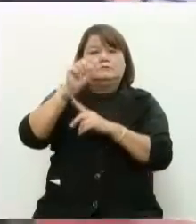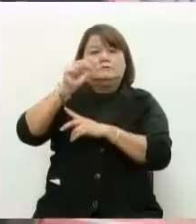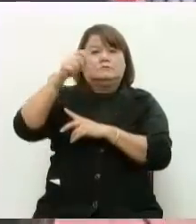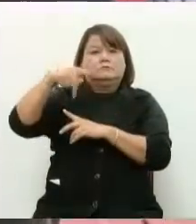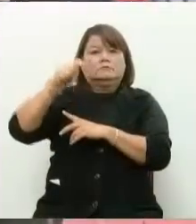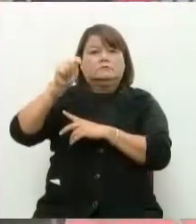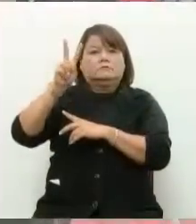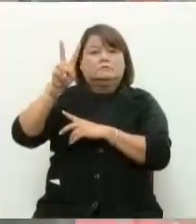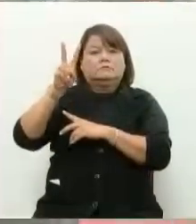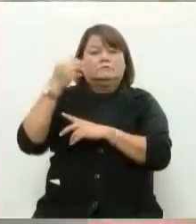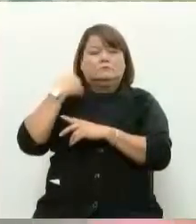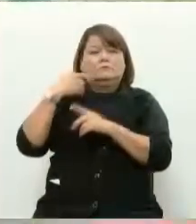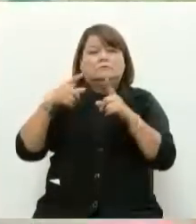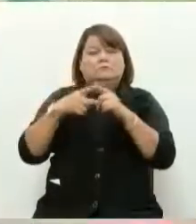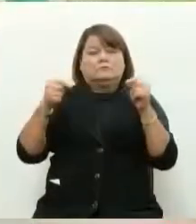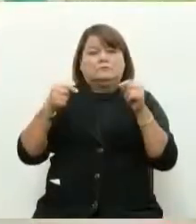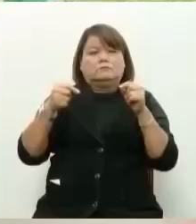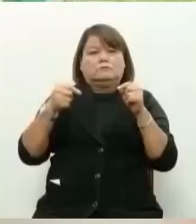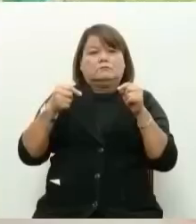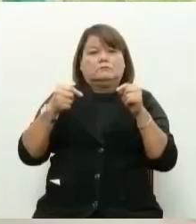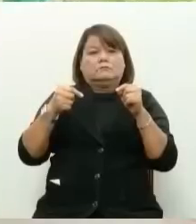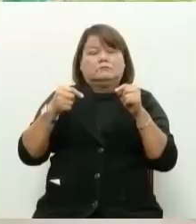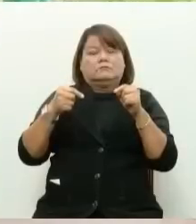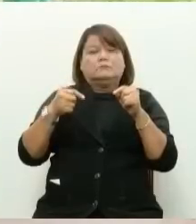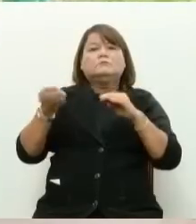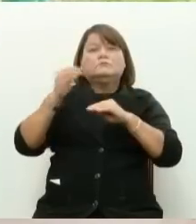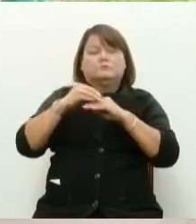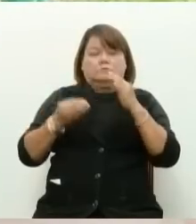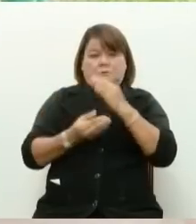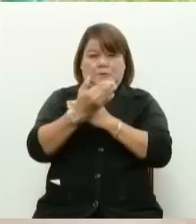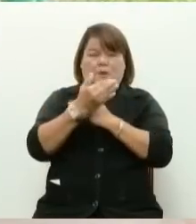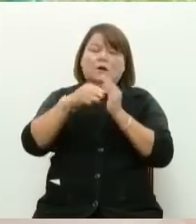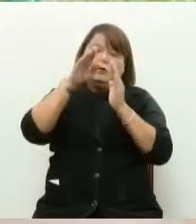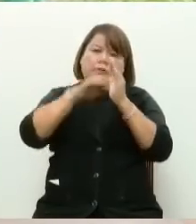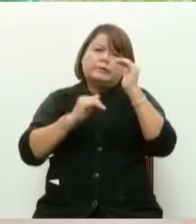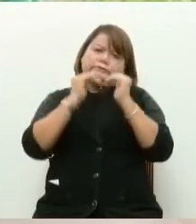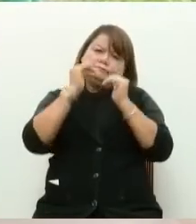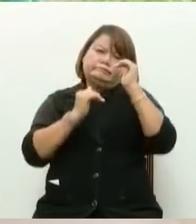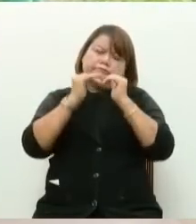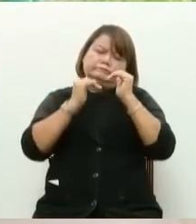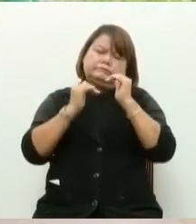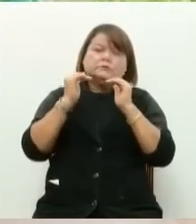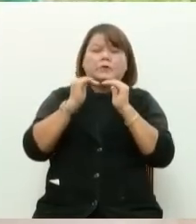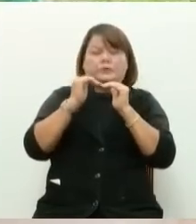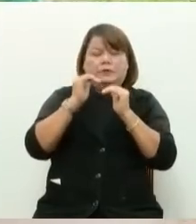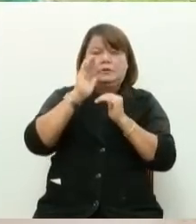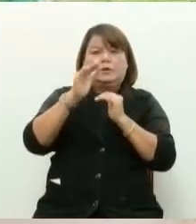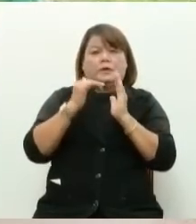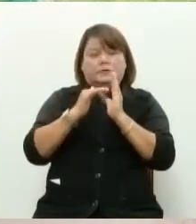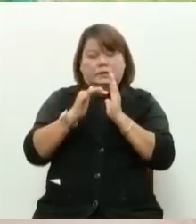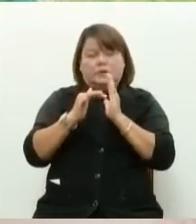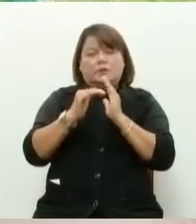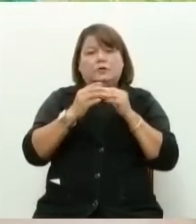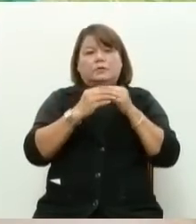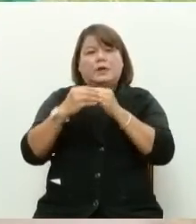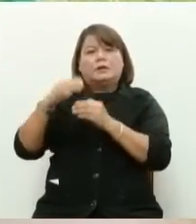ในประเด็นในเรื่องของการเพิ่มโอกาสลดความเหลื่อมล้ำความเท่าเทียมทางการศึกษาโดยเฉพาะโครงการ